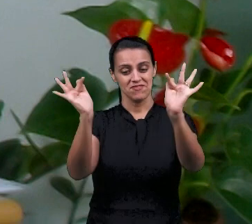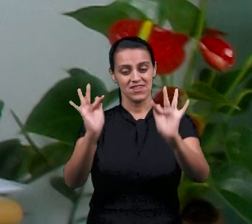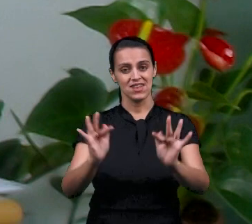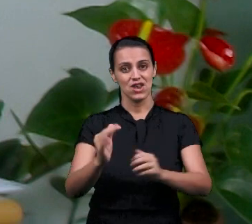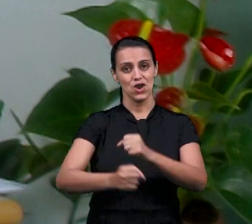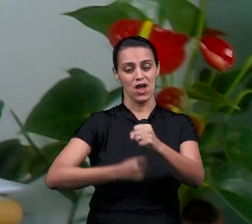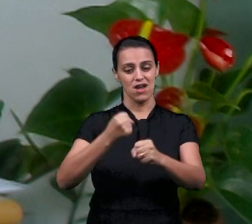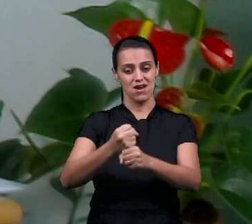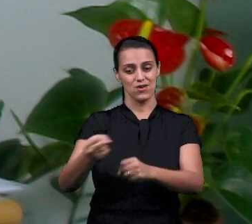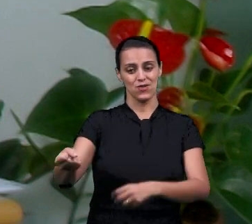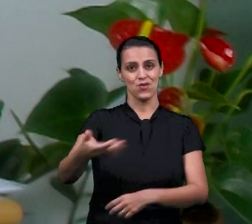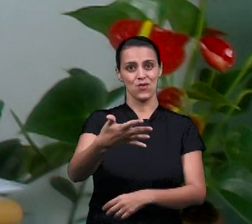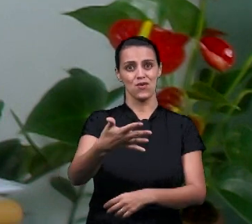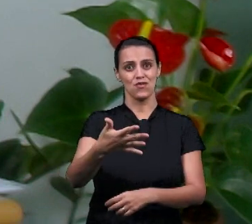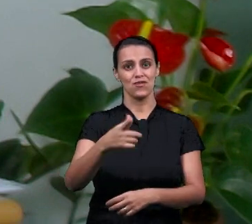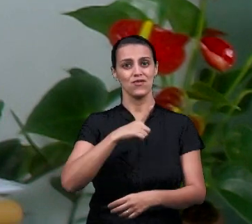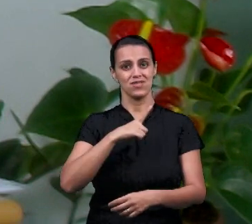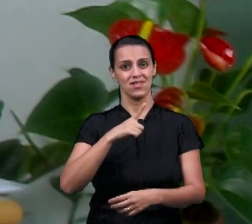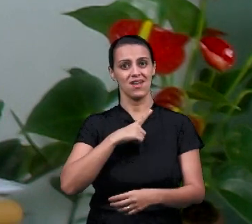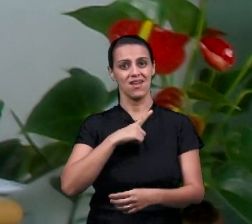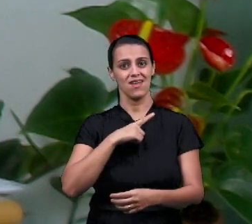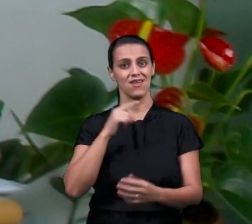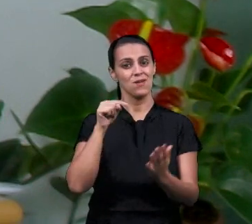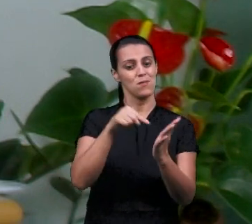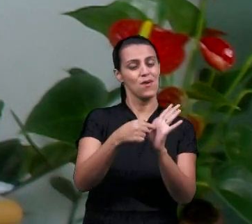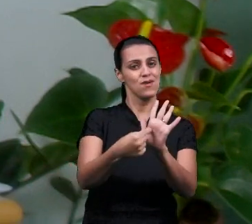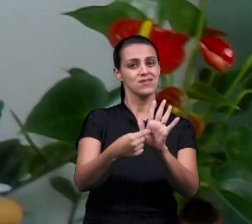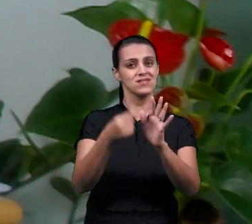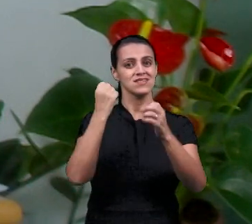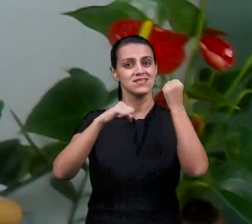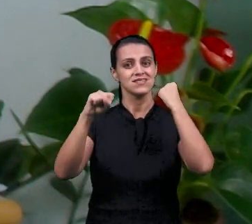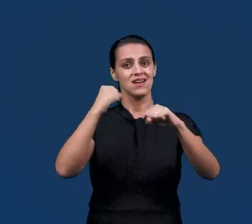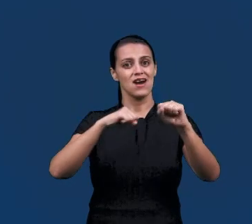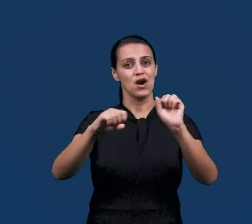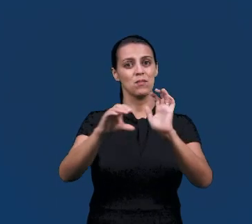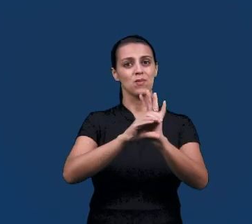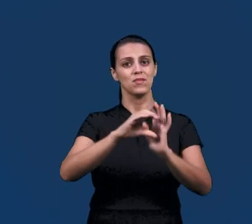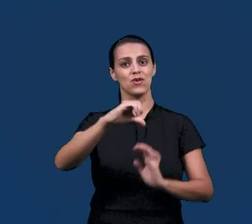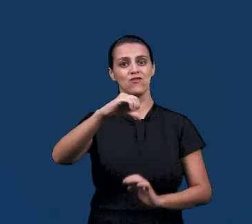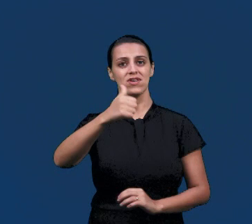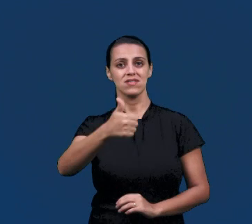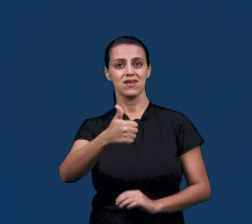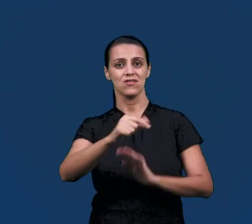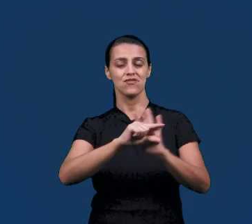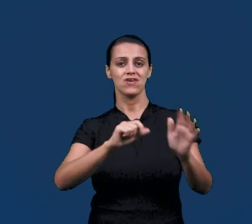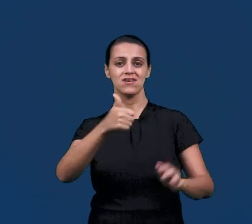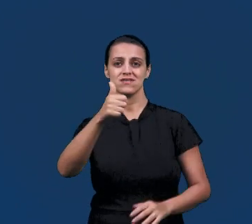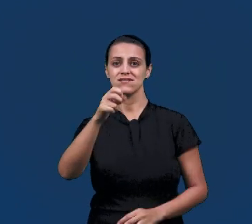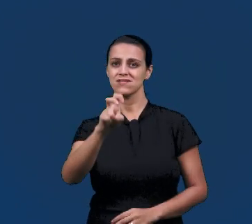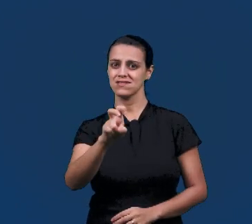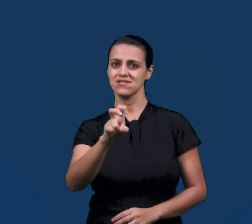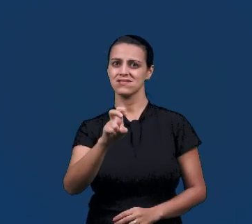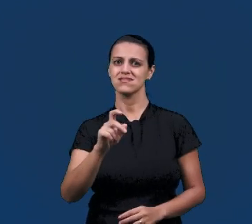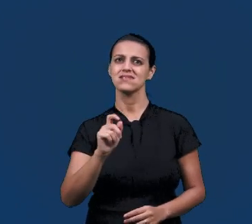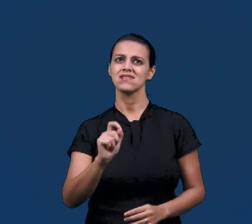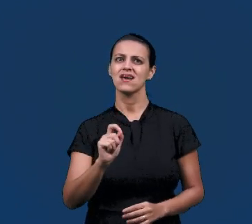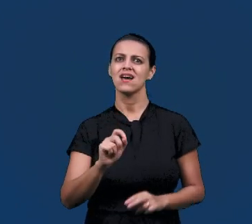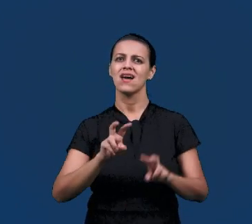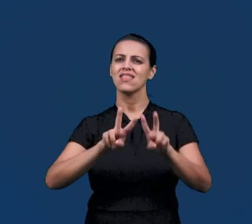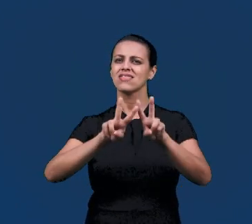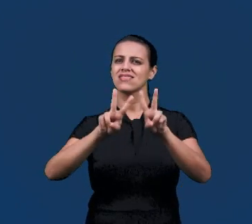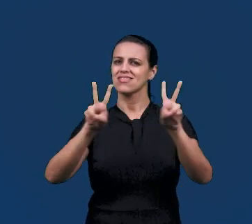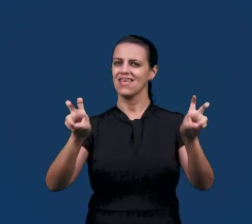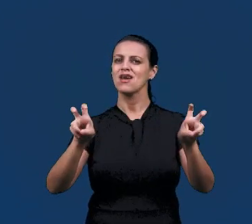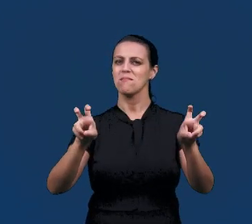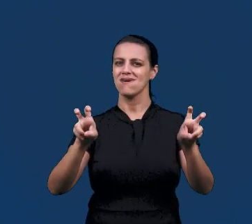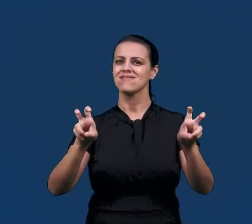nouvelle année se trouve ici, en Psaume 91, verset 15, que c'est la thématique de la